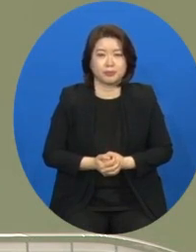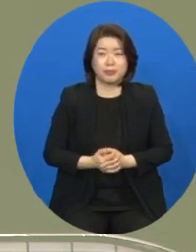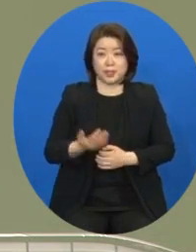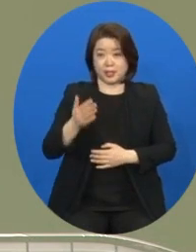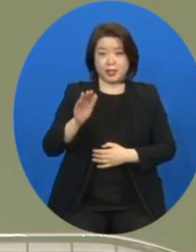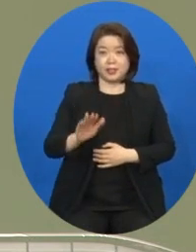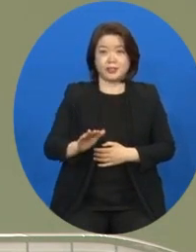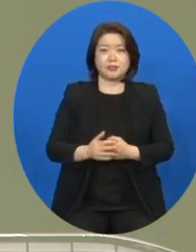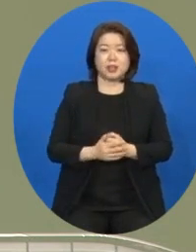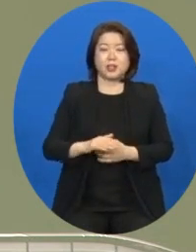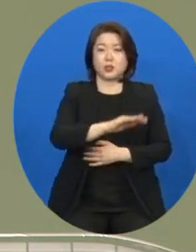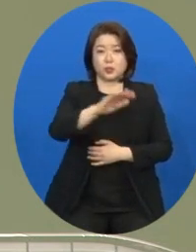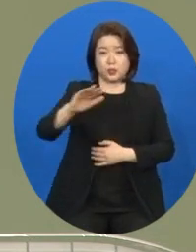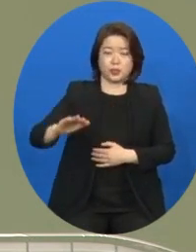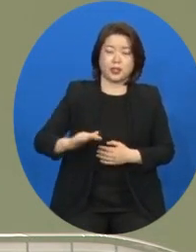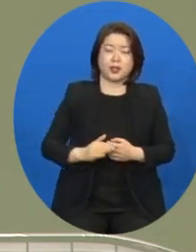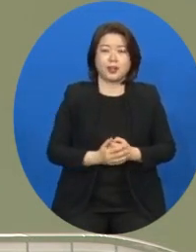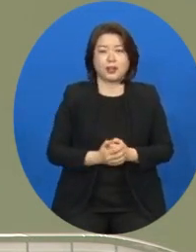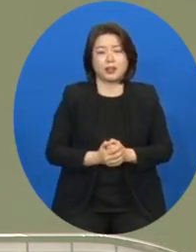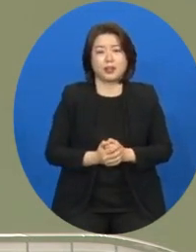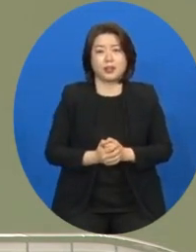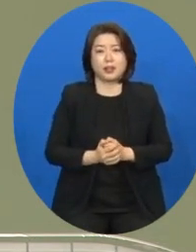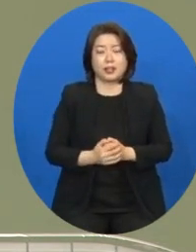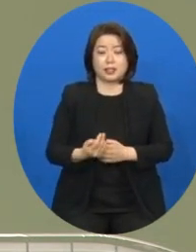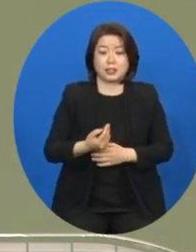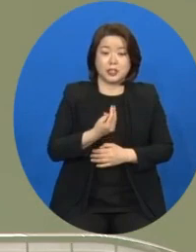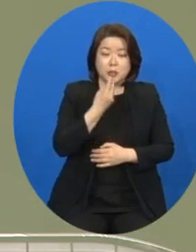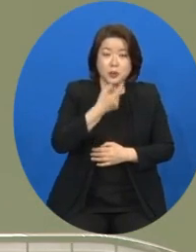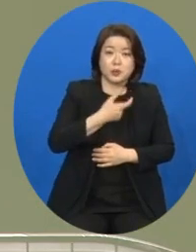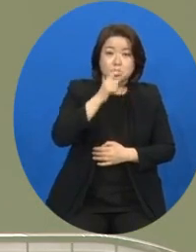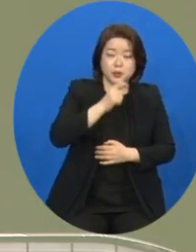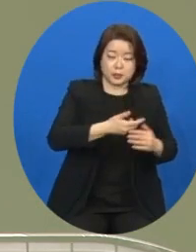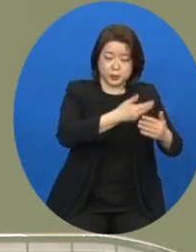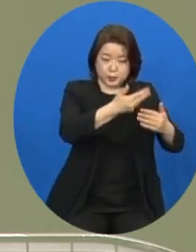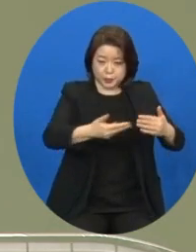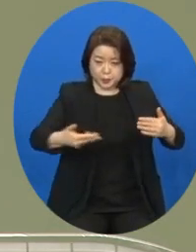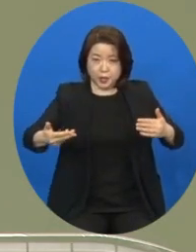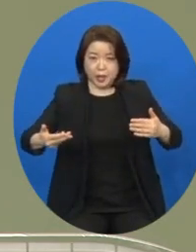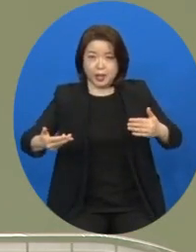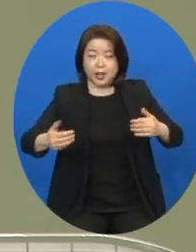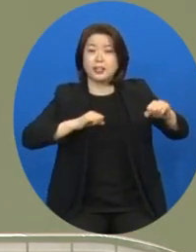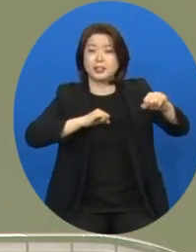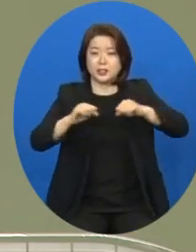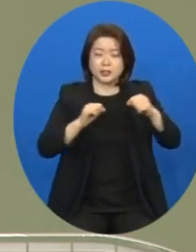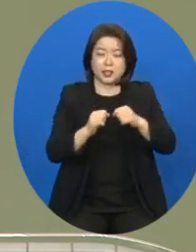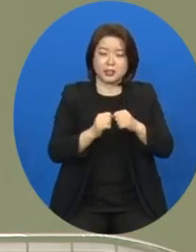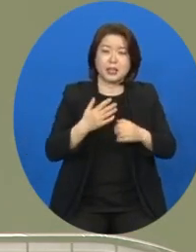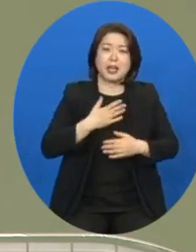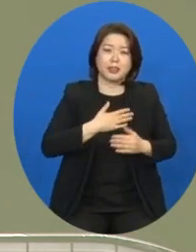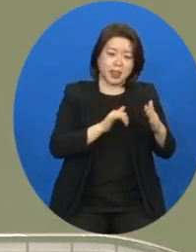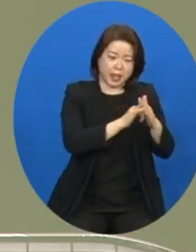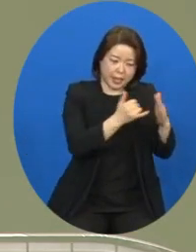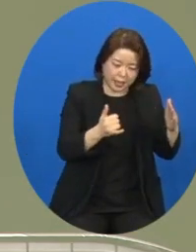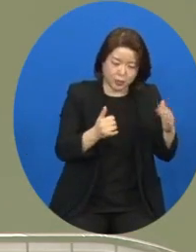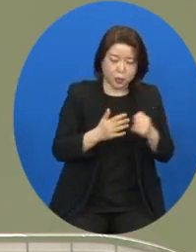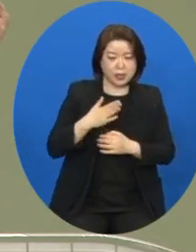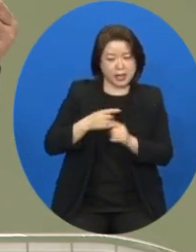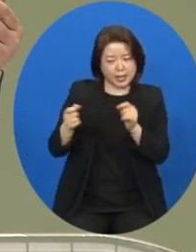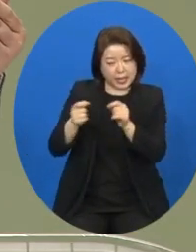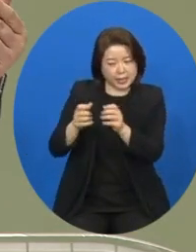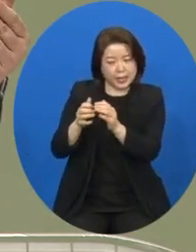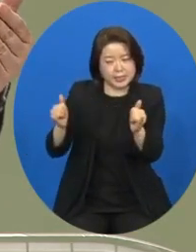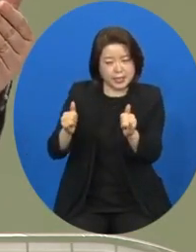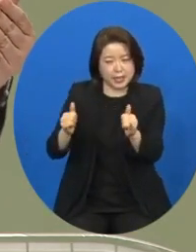그러나 우리가 생수의 강의 역사를 그저 가족이나 내 가까이에 사는